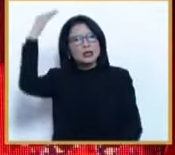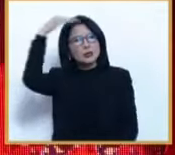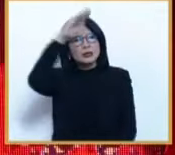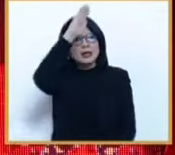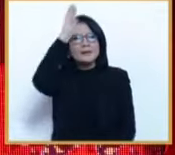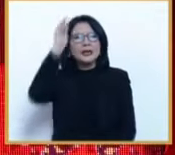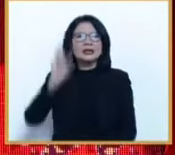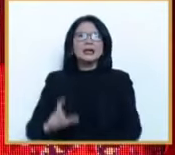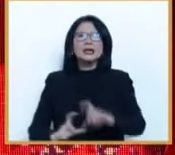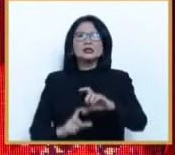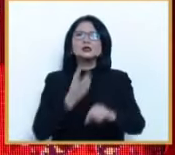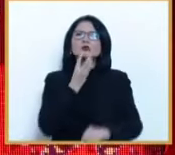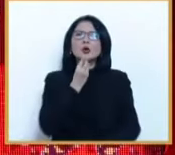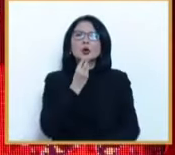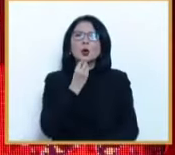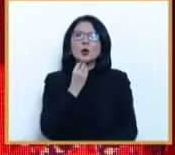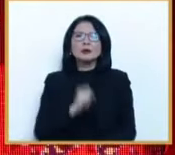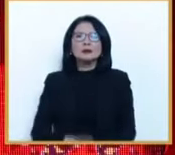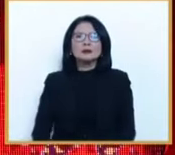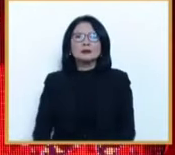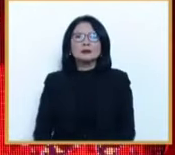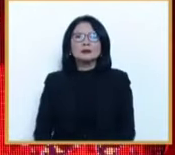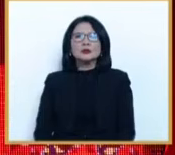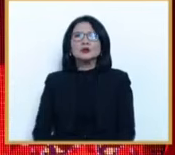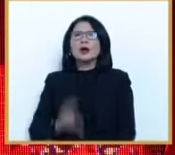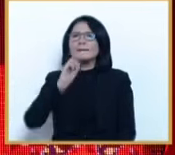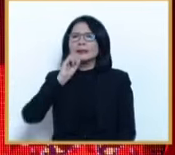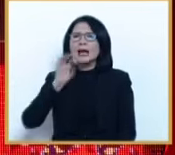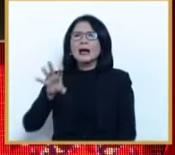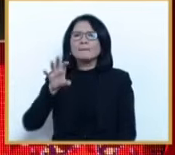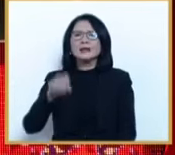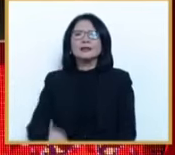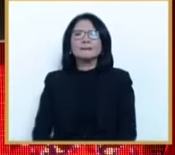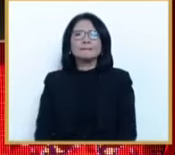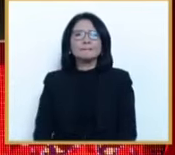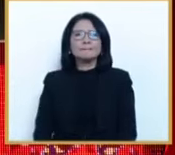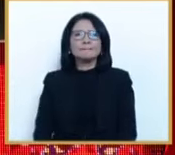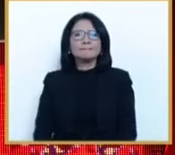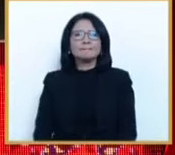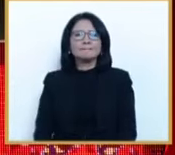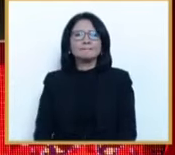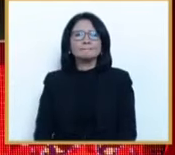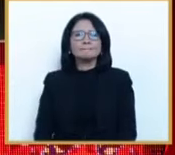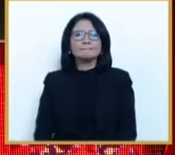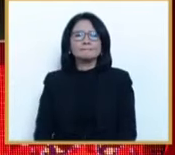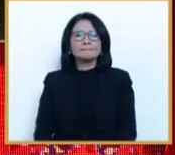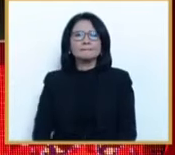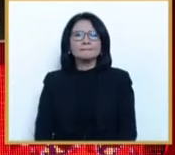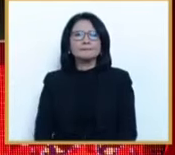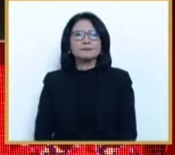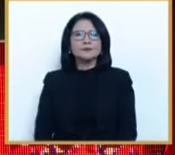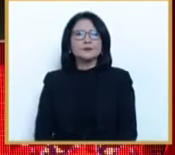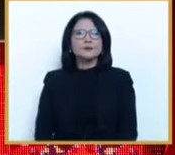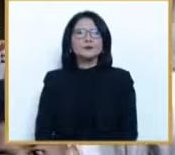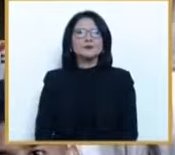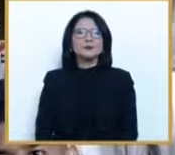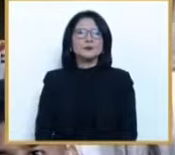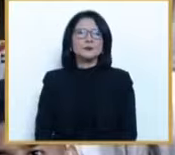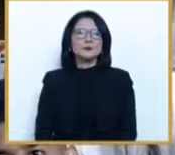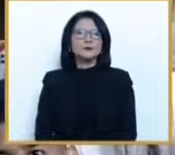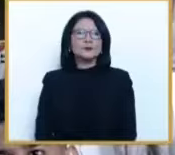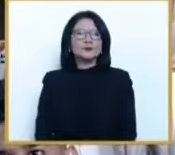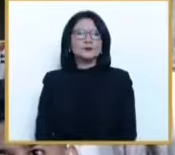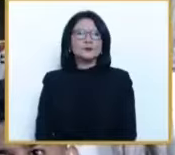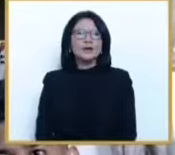juga bapak suswono menanggapi jawaban paslon nomor urut du waktunya 1 menit dimulai sejak anda berbicara silakan Bapak